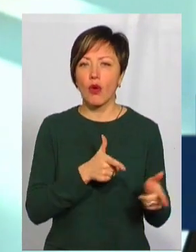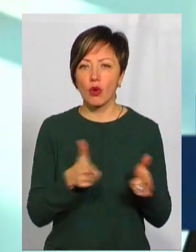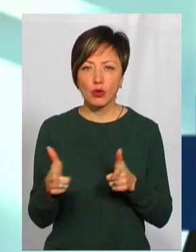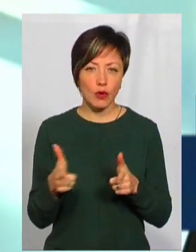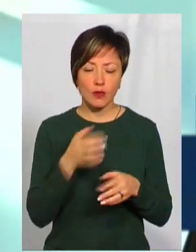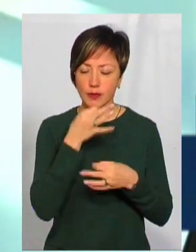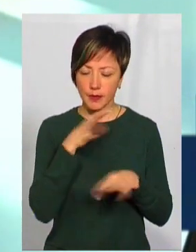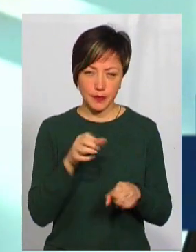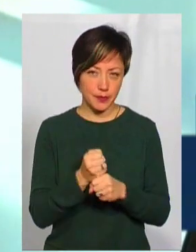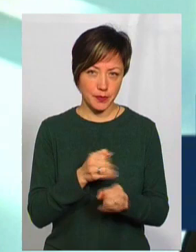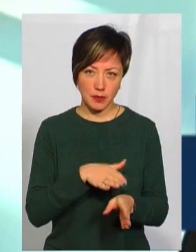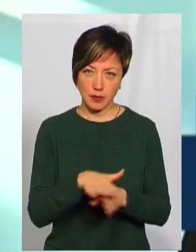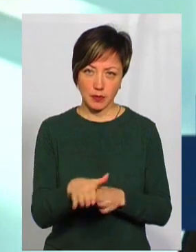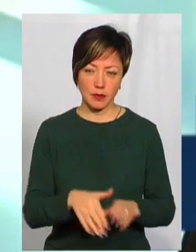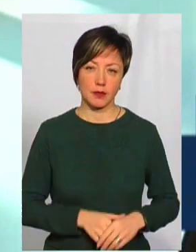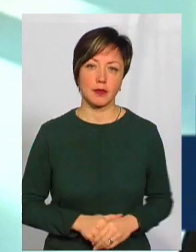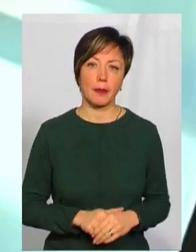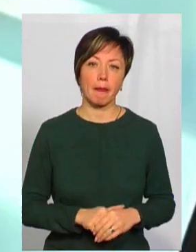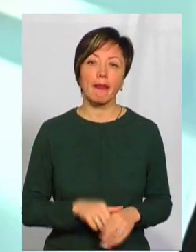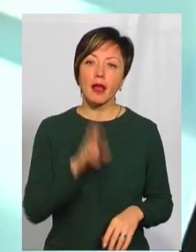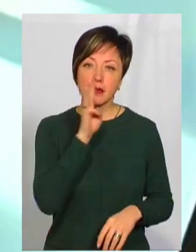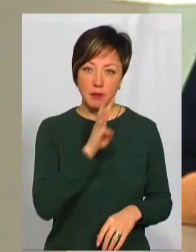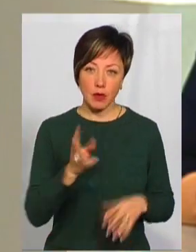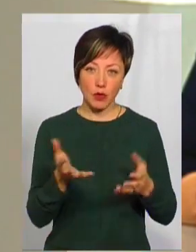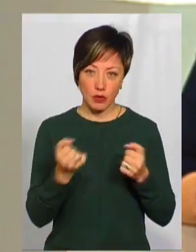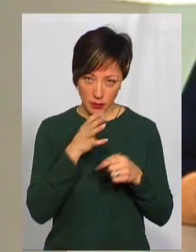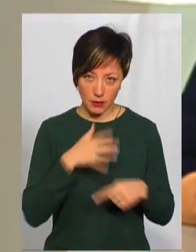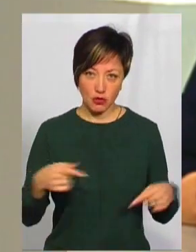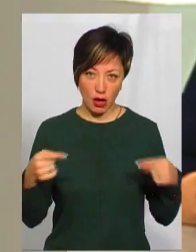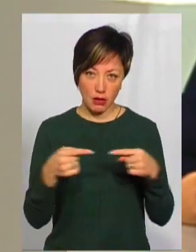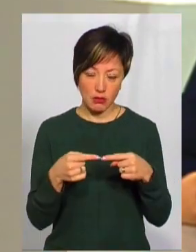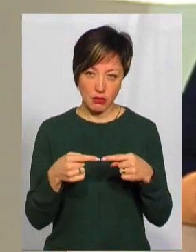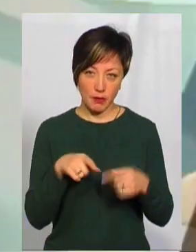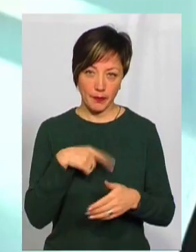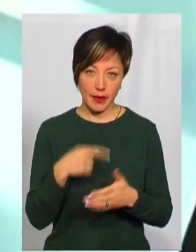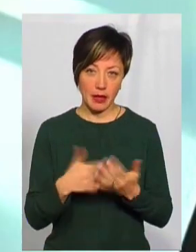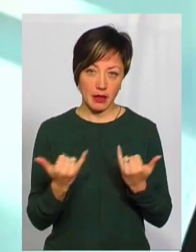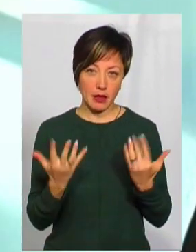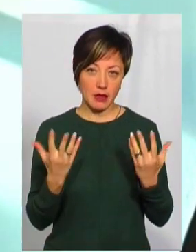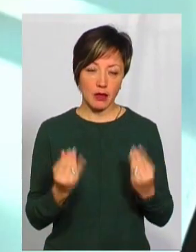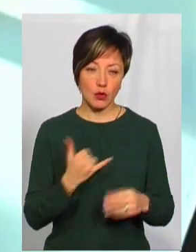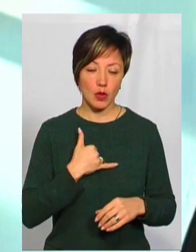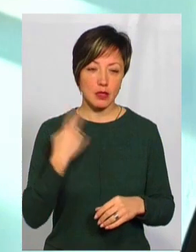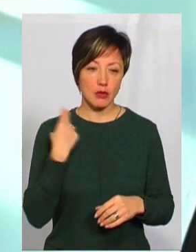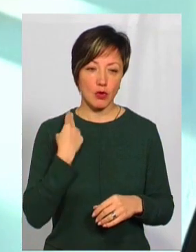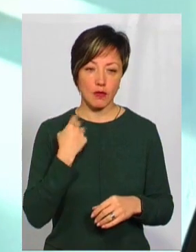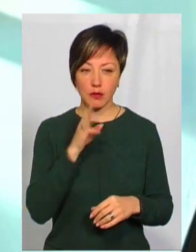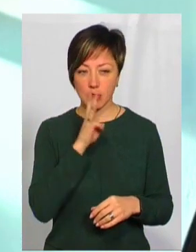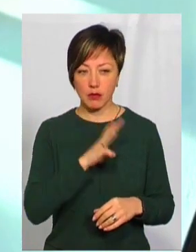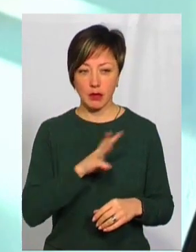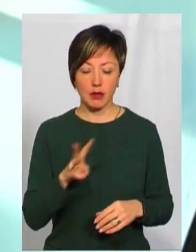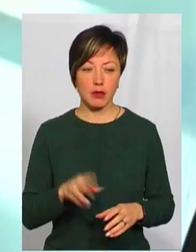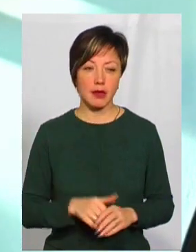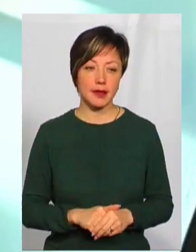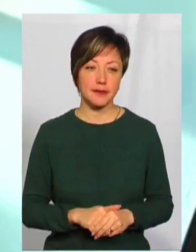до будь-якої роботи. А заробітну плату ви отримуєте вчасно? Ну, зараз, на даний момент, у нас йде заборгованість по заробітній